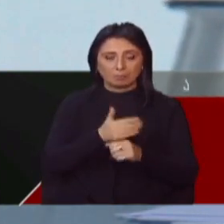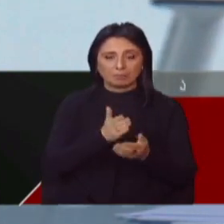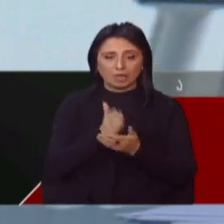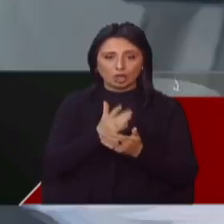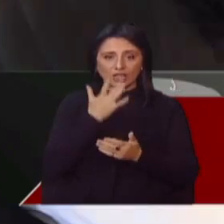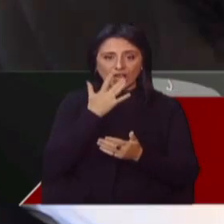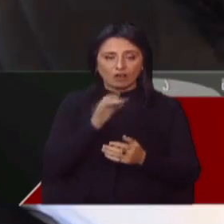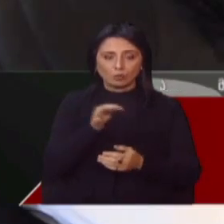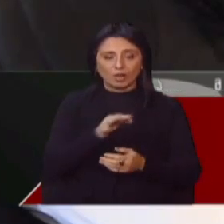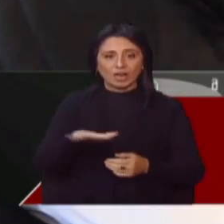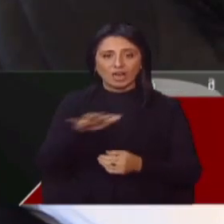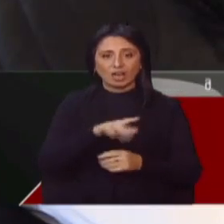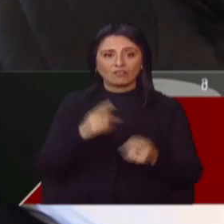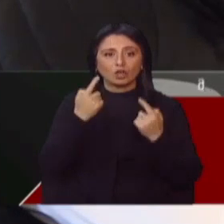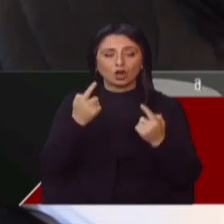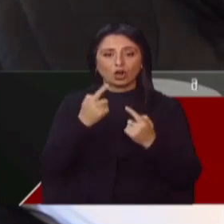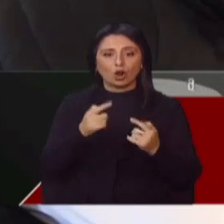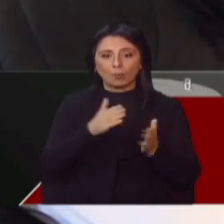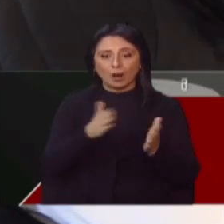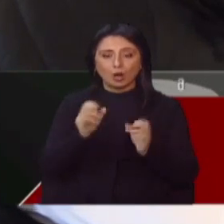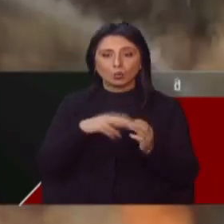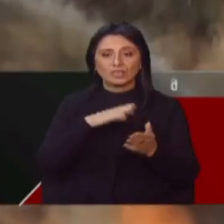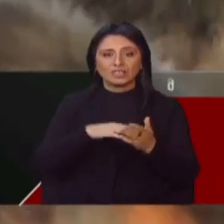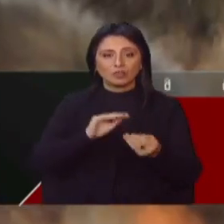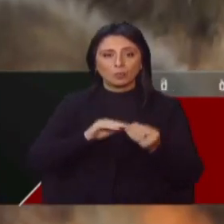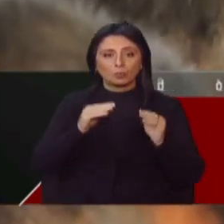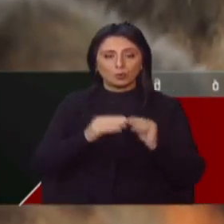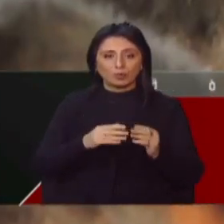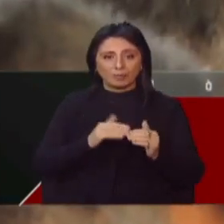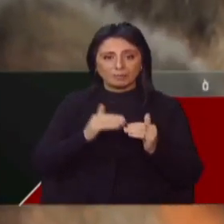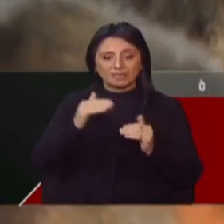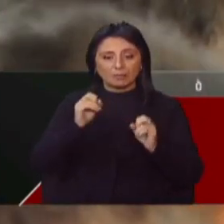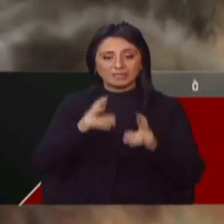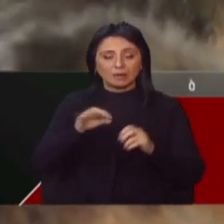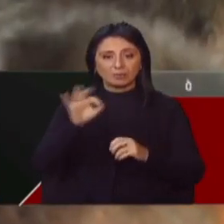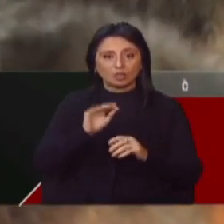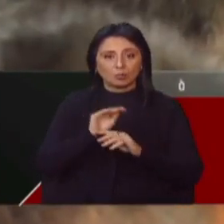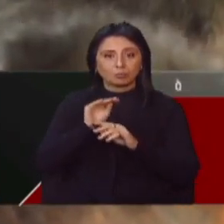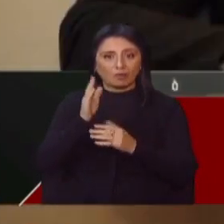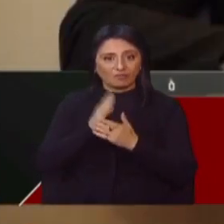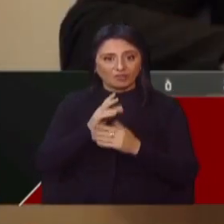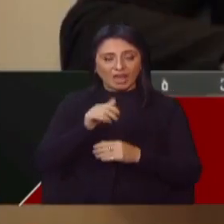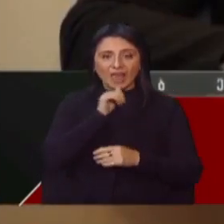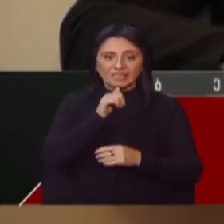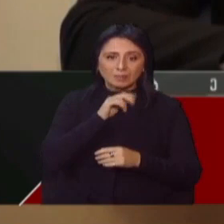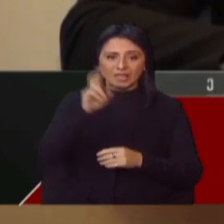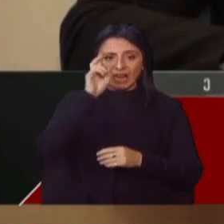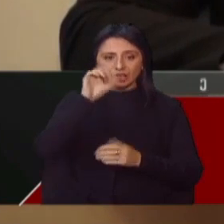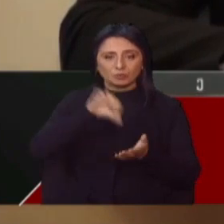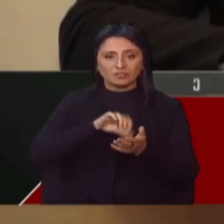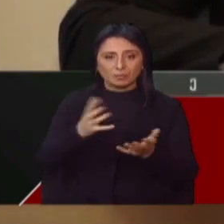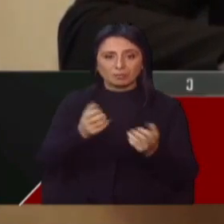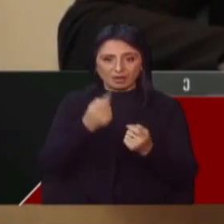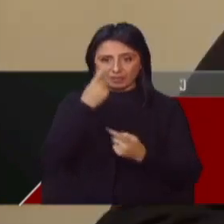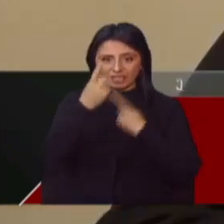პრიორიტეტებზე ეროვნულ და რეგიონულ ასევე გლობალურ კონტექსტში უსაფრთხოების გამოწვევებსა და მზარდ საფრთხეებზე ექსპერტებისა და ხელისუფლების წარმომადგენლებისგან